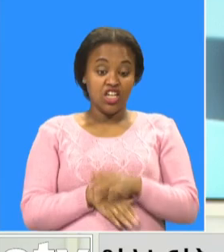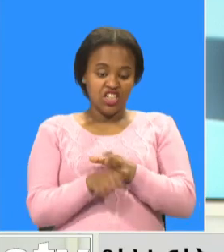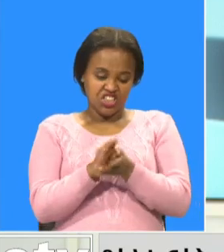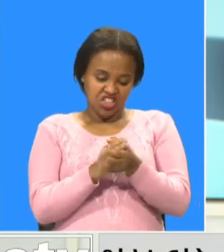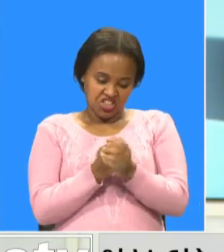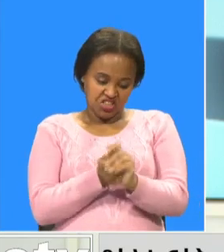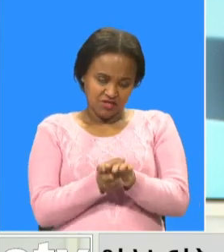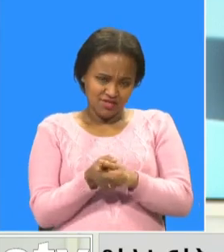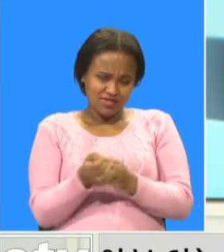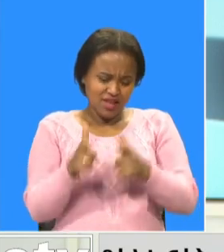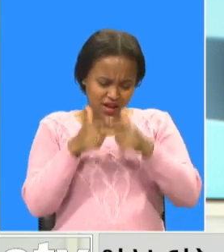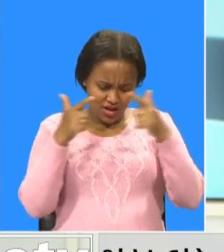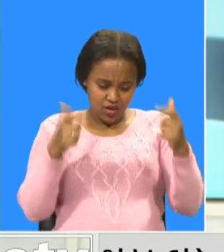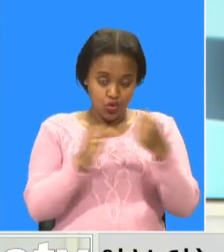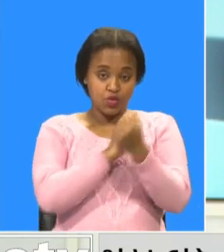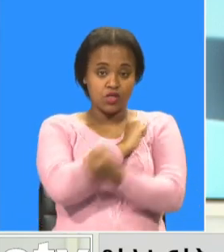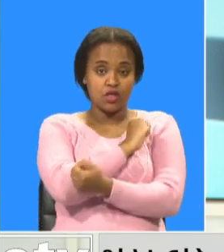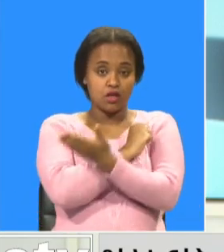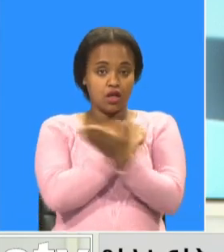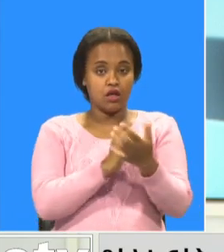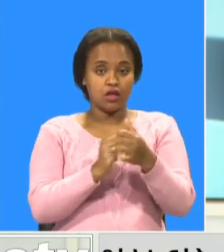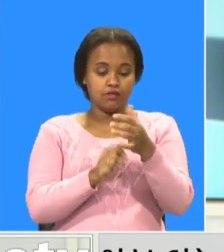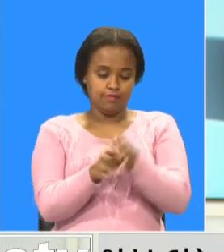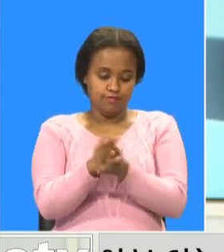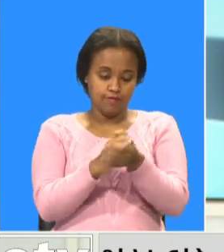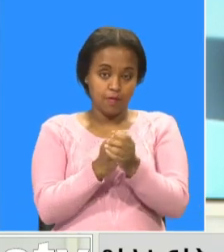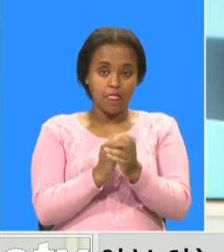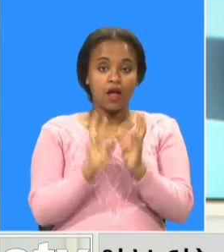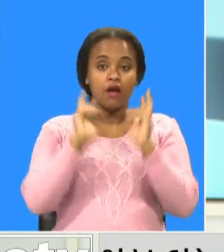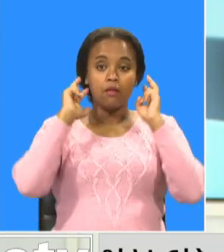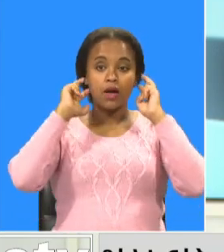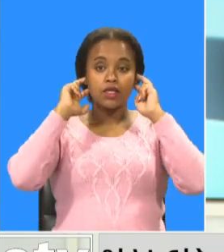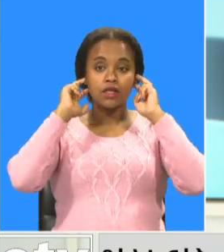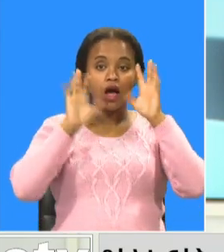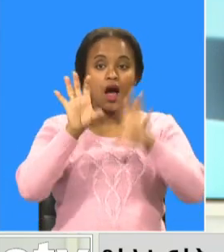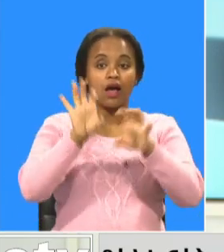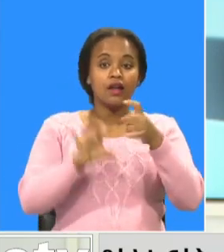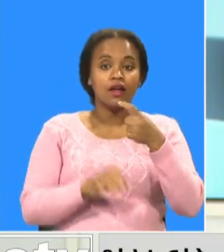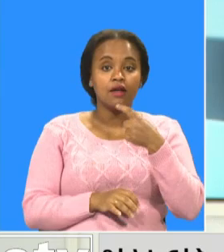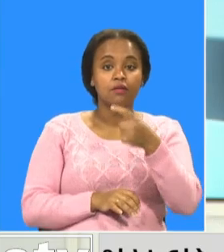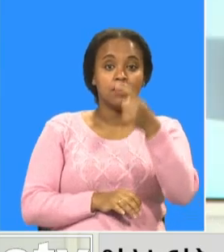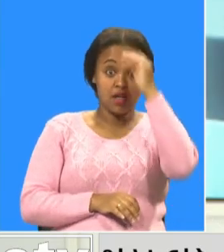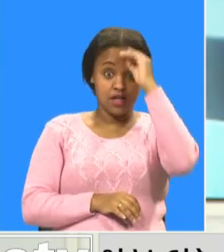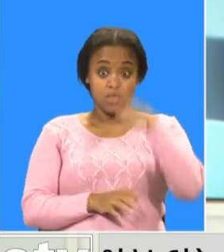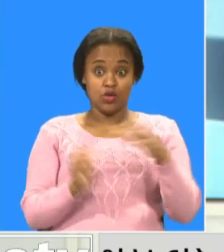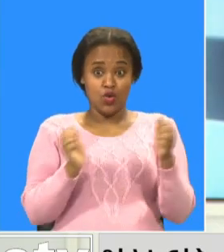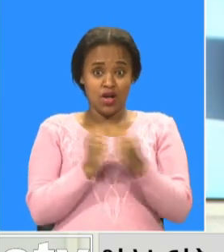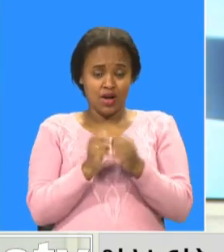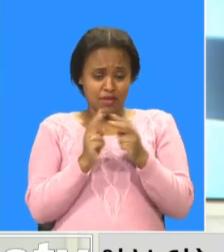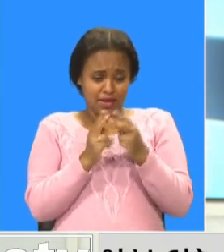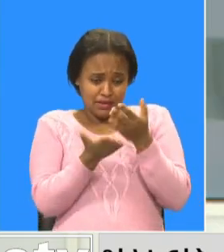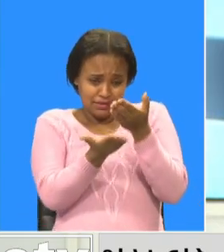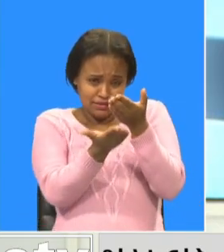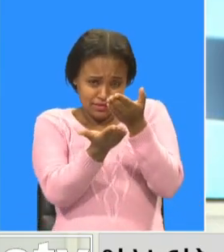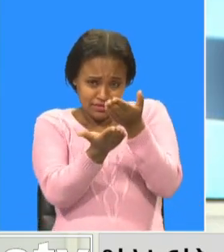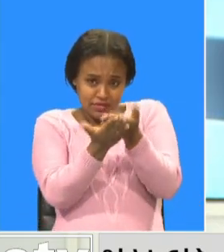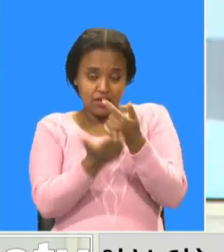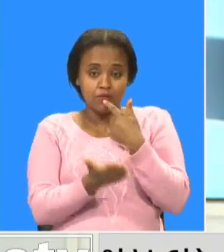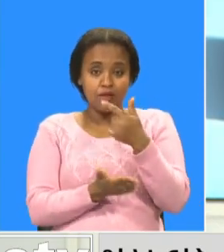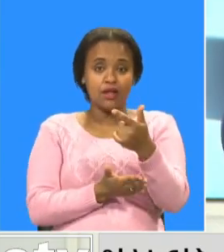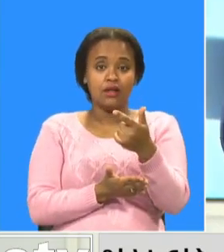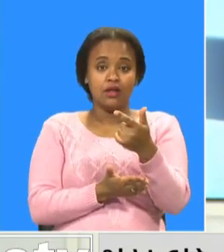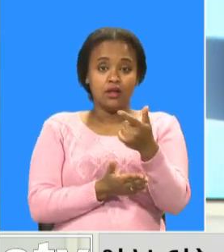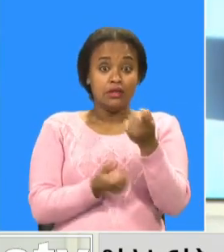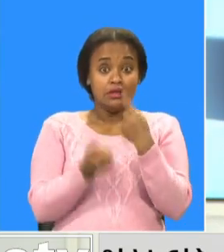መታጠብ፣ ትልቁ መሰረታዊ ነገር እዛ ላይ ነው ያለው። ማስክ አረግን ብለን ከሰው ጋራ በጣም እንደዚህ ተቀራርበን እንትን የምናረግ